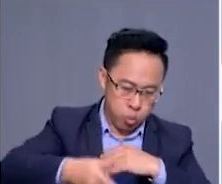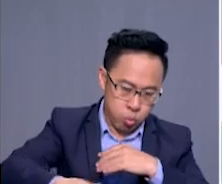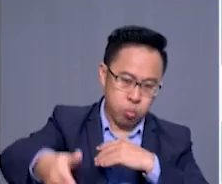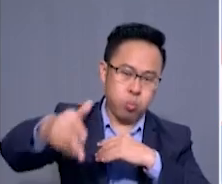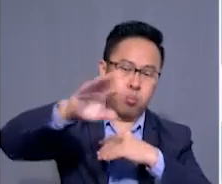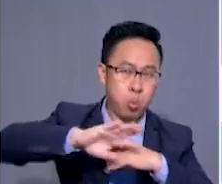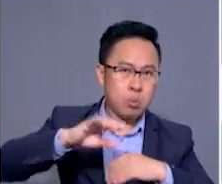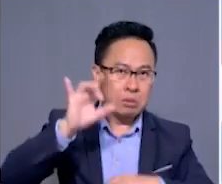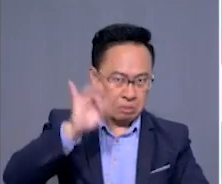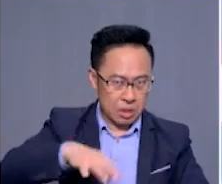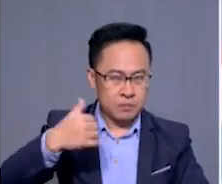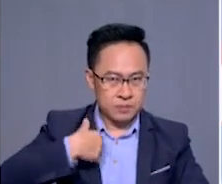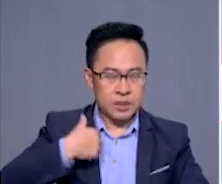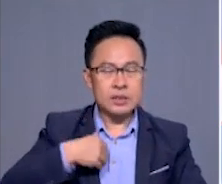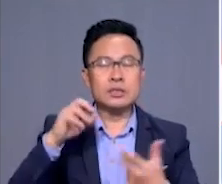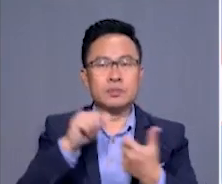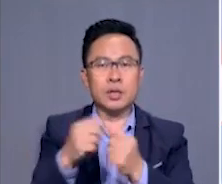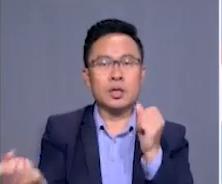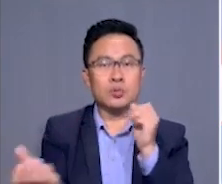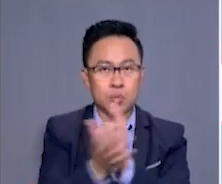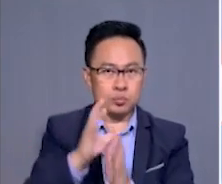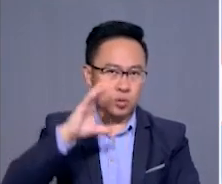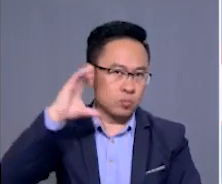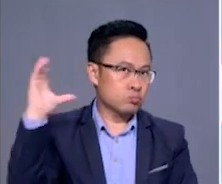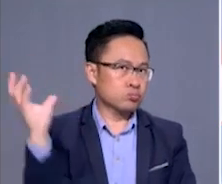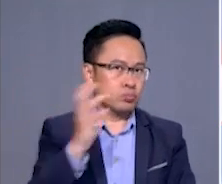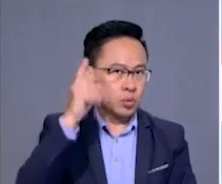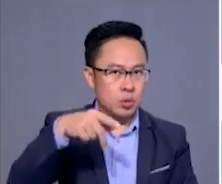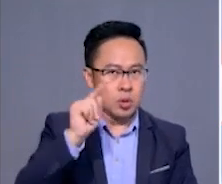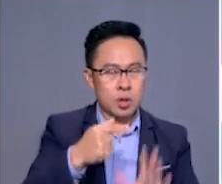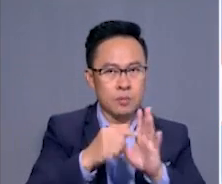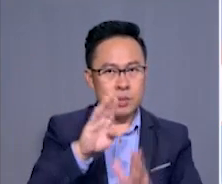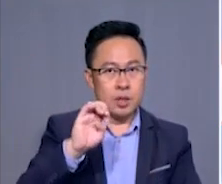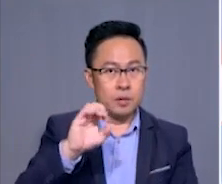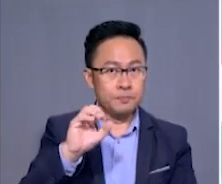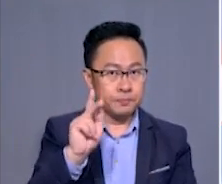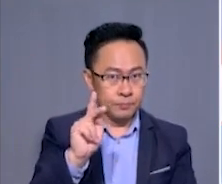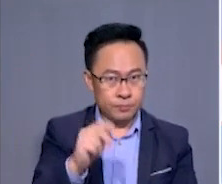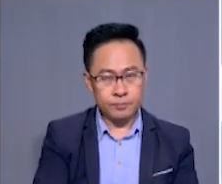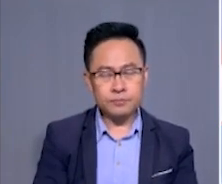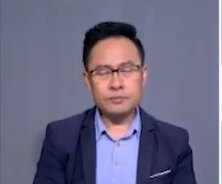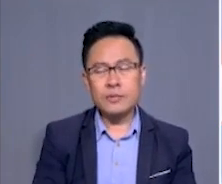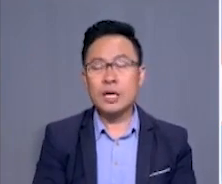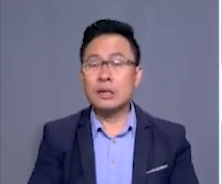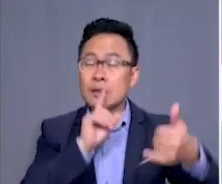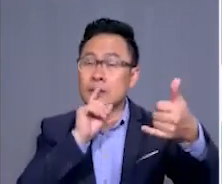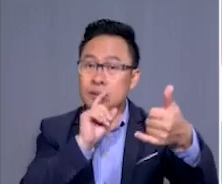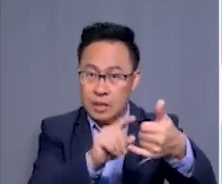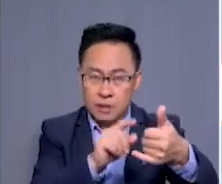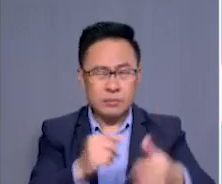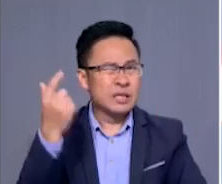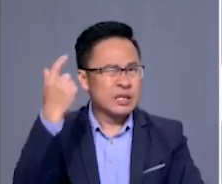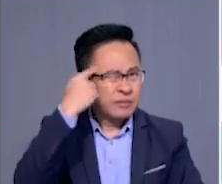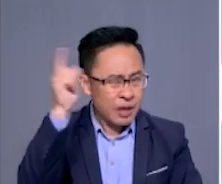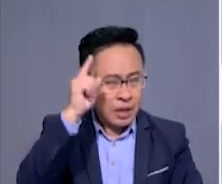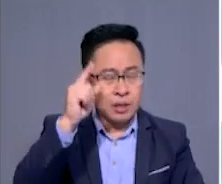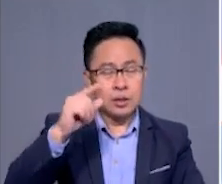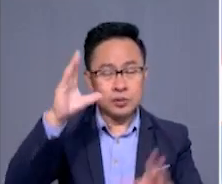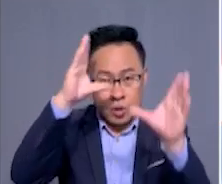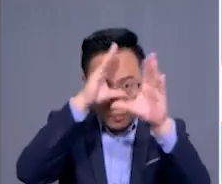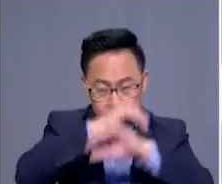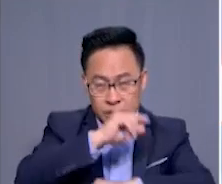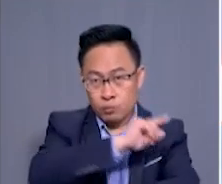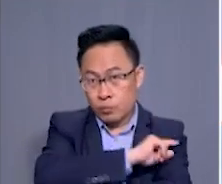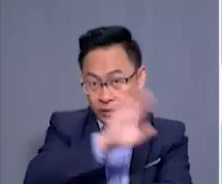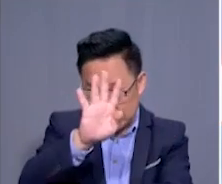คืออิทธิพลของพายุปลาบึกครับ ค่ะท่านคะนิดนึงนะคะที่บอกว่าค่ำวันที่4เนี่ยนะคะจุดที่วิกฤตที่สุดเนี่ยคือจุดไหนคะที่จะโด